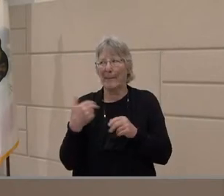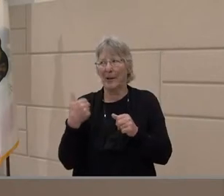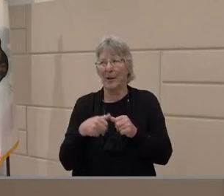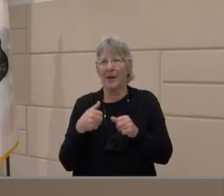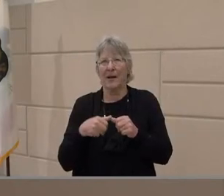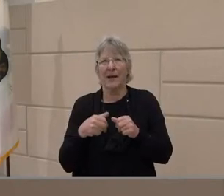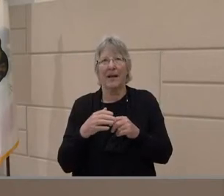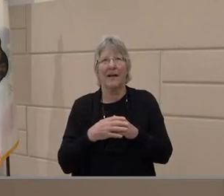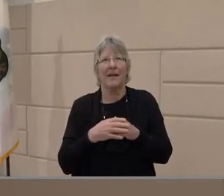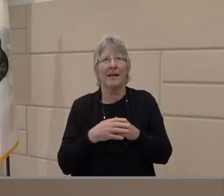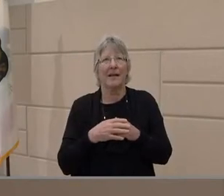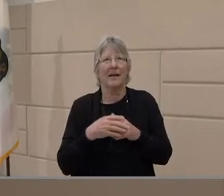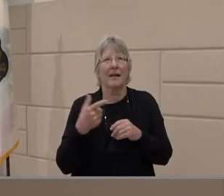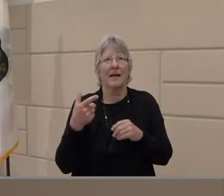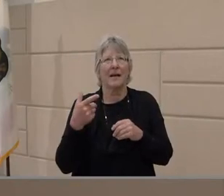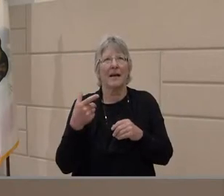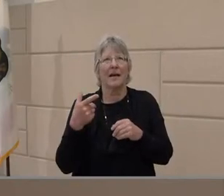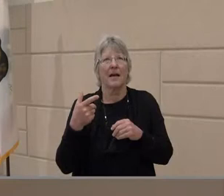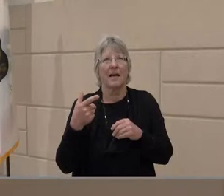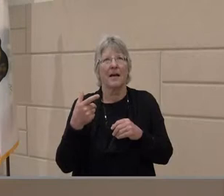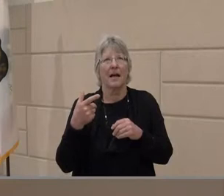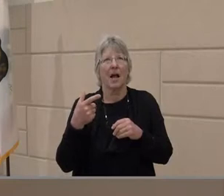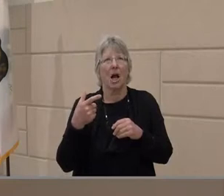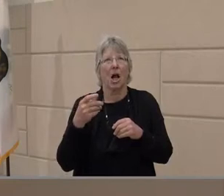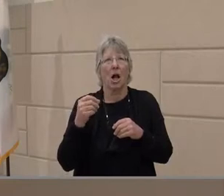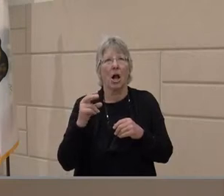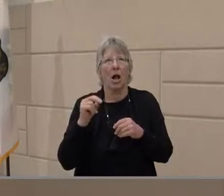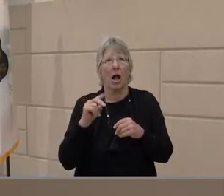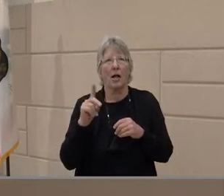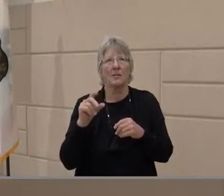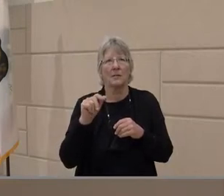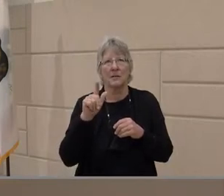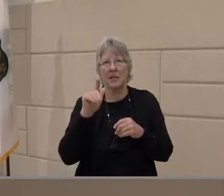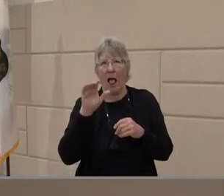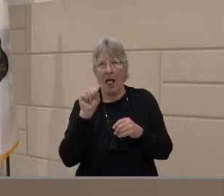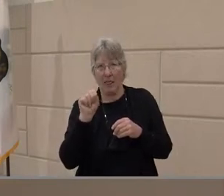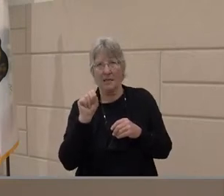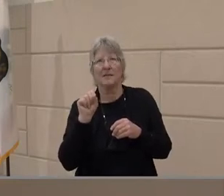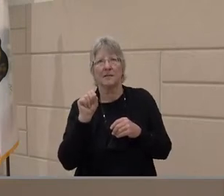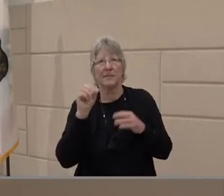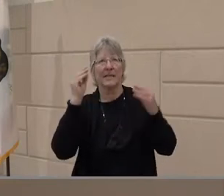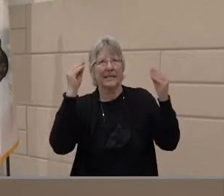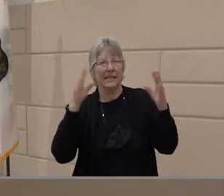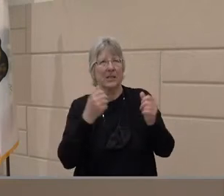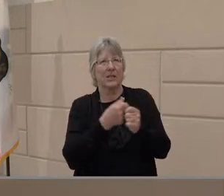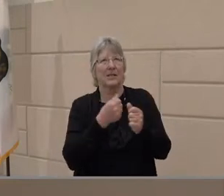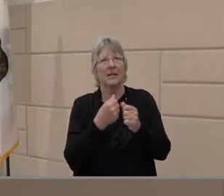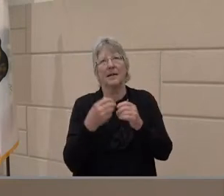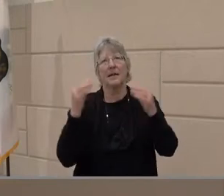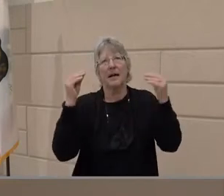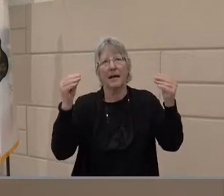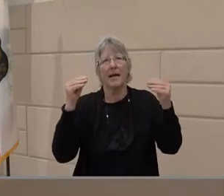គ្រូម្នាក់នៅគ្រូម្នាក់ហ្នឹងឈ្មោះអីដែរគាត់ឈ្មោះ Gonzales បាទគាត់